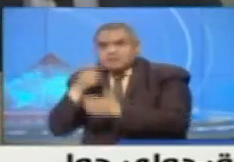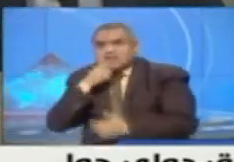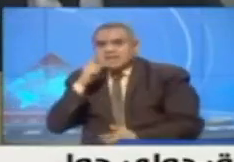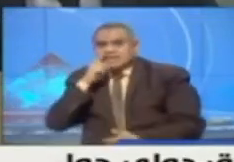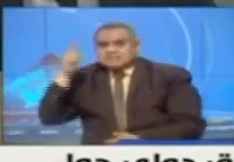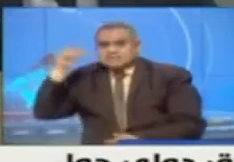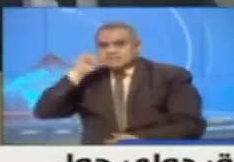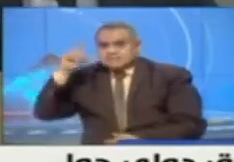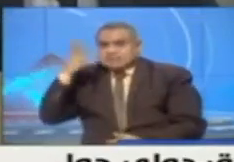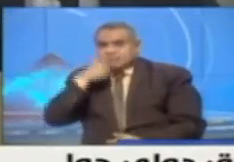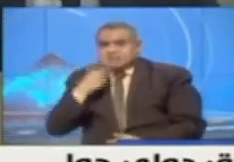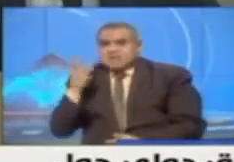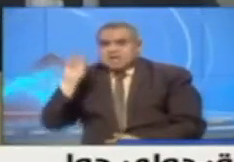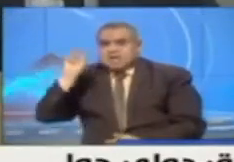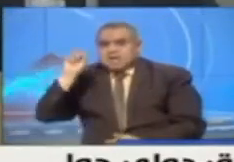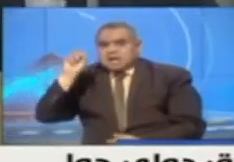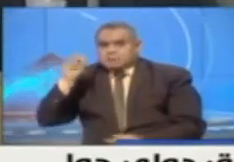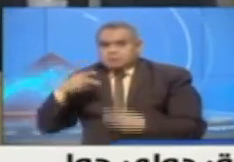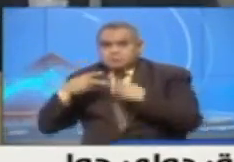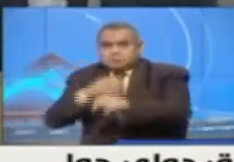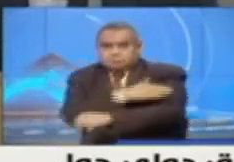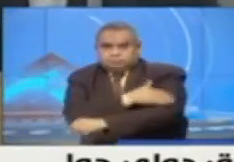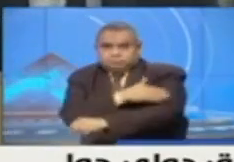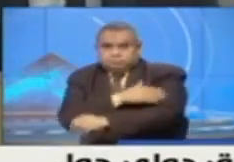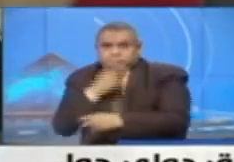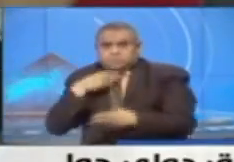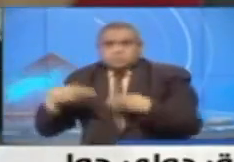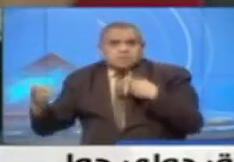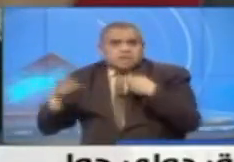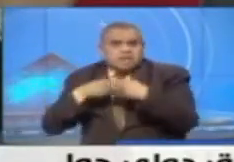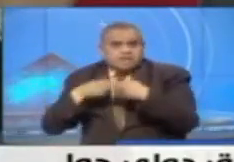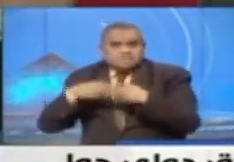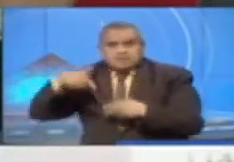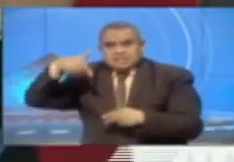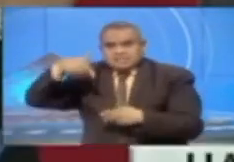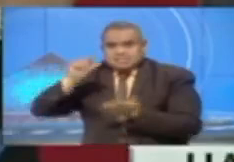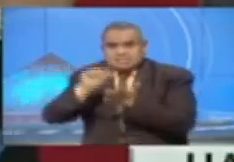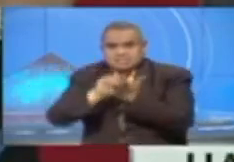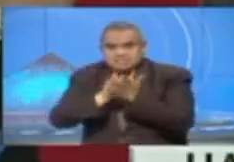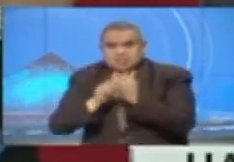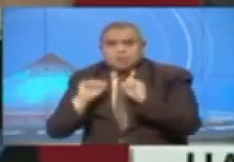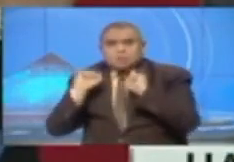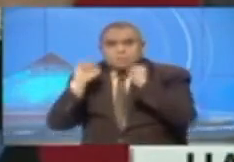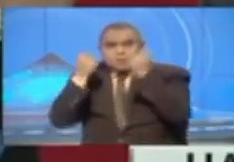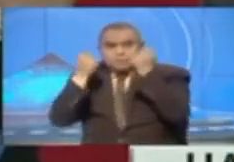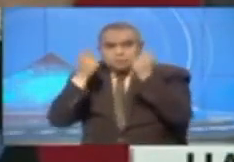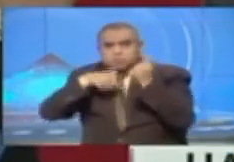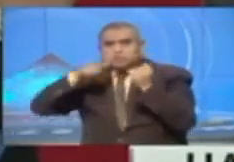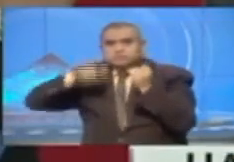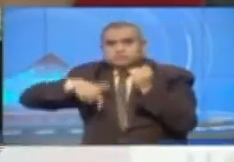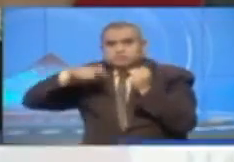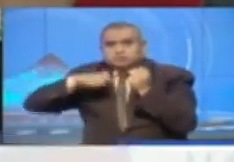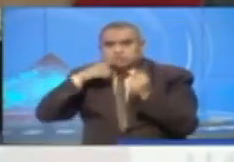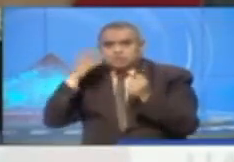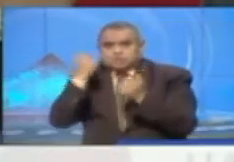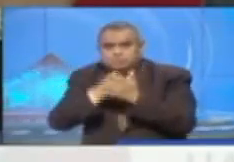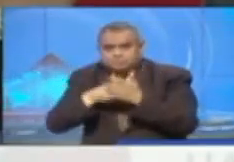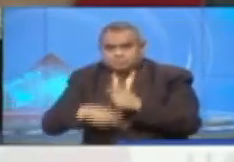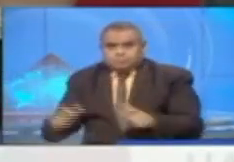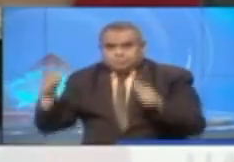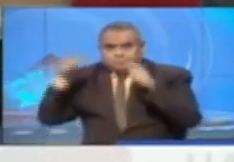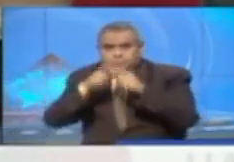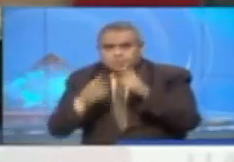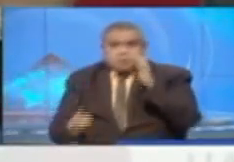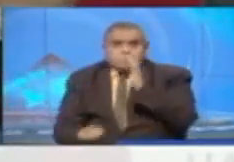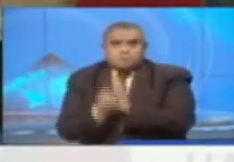تأييد 25 دولة عضوا، واعترضت 6 دول وامتنعت 16، وذلك خلال اجتماع